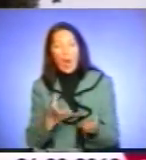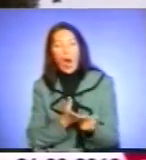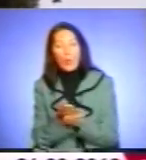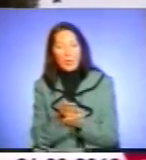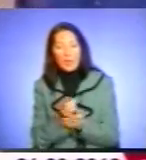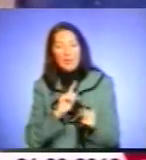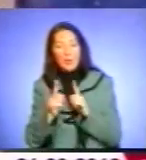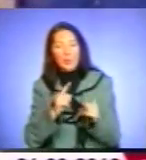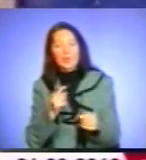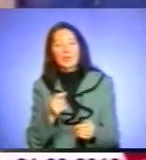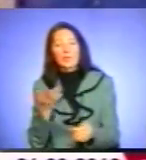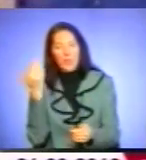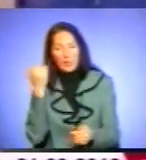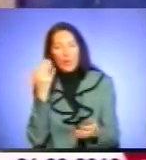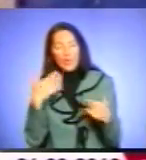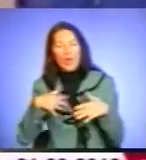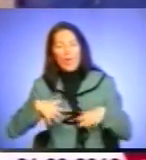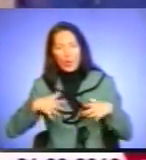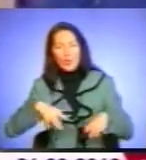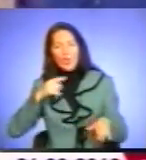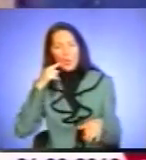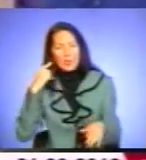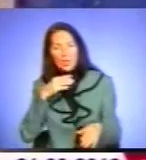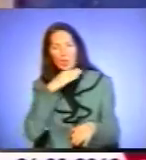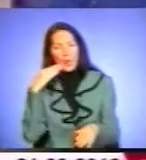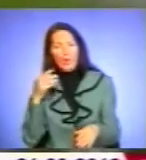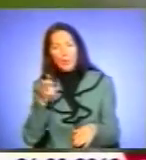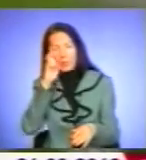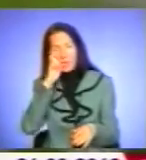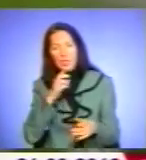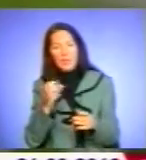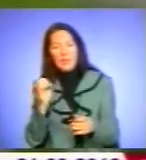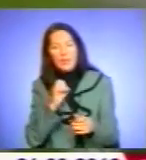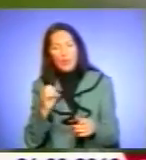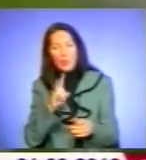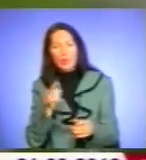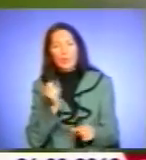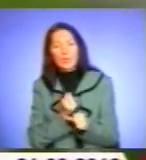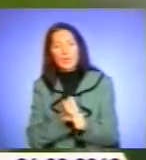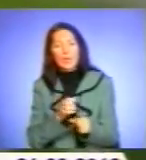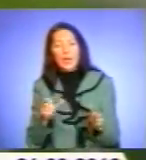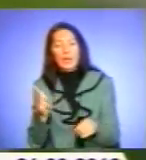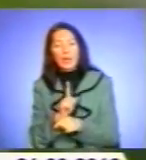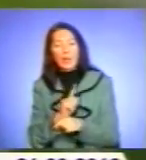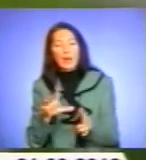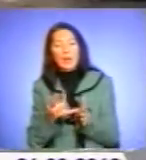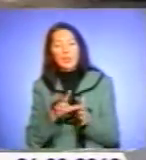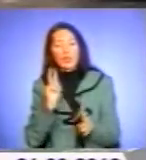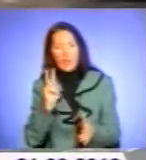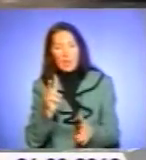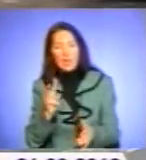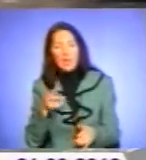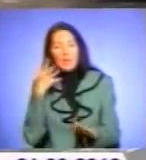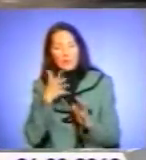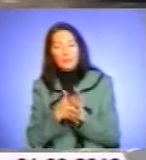транспорті давно працює у Грузії, Росії та багатьох країнах Європи. Тож представники Тернопільелектротрансу сподіваються, що і у нас нововведення